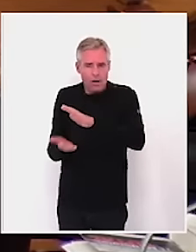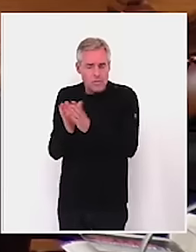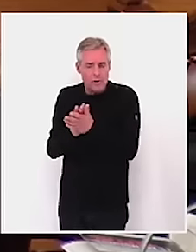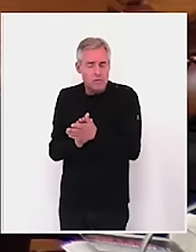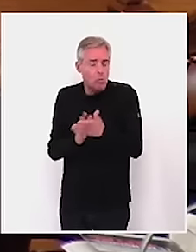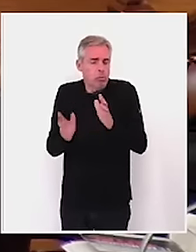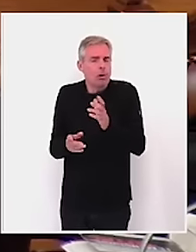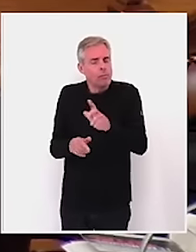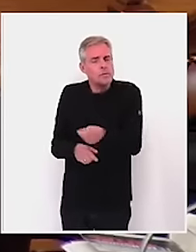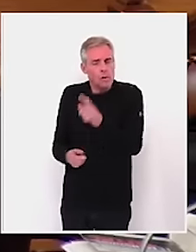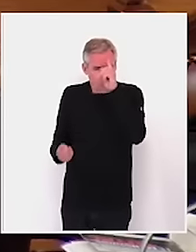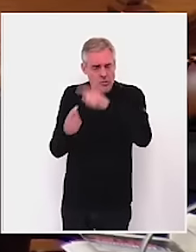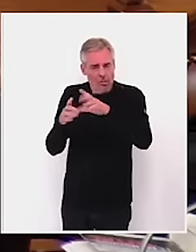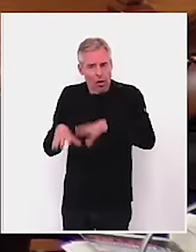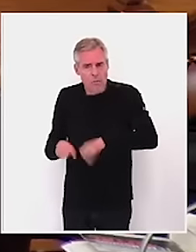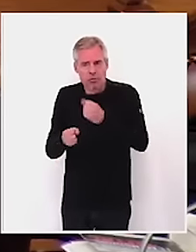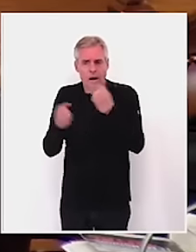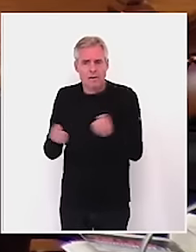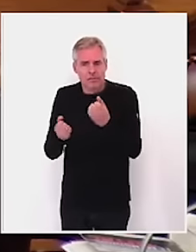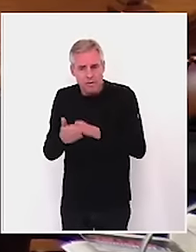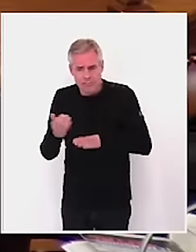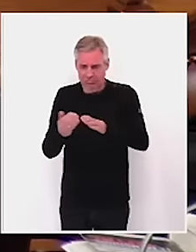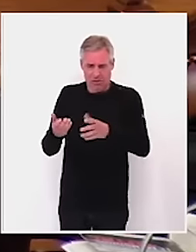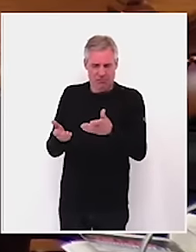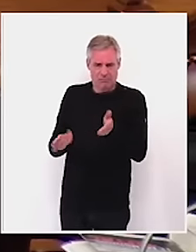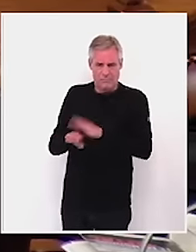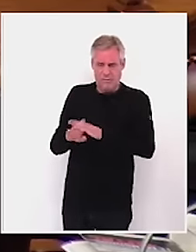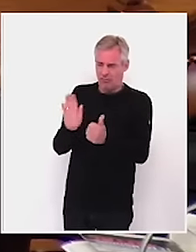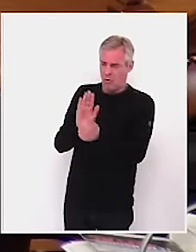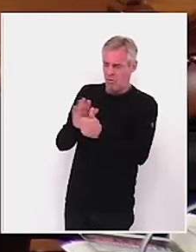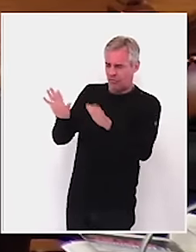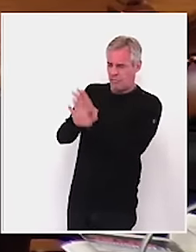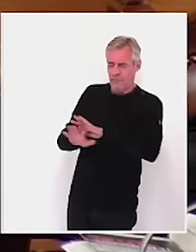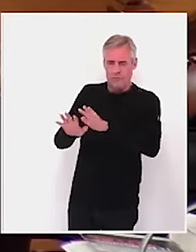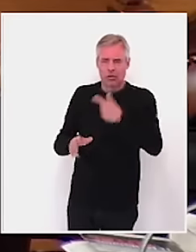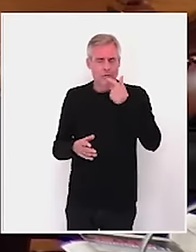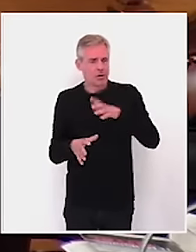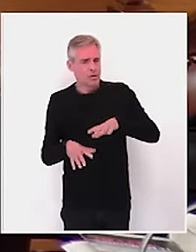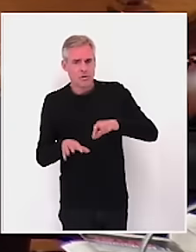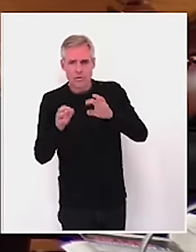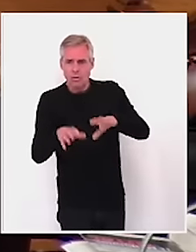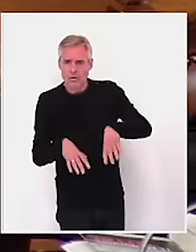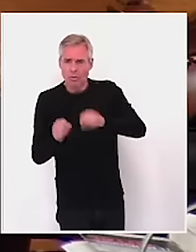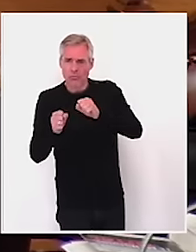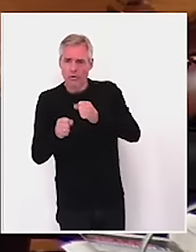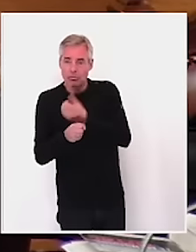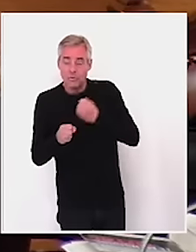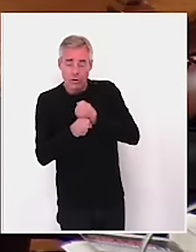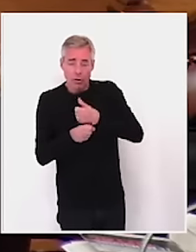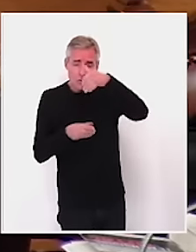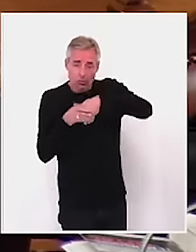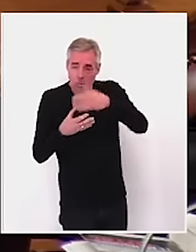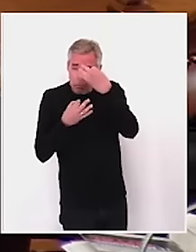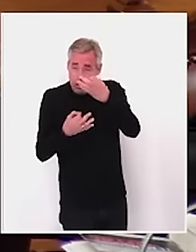reconstruire, ça reste de toute façon très flou. Hein, quand on nous annonce des temps d'emploi de créer ou de programmer, on ne sait pas de quoi il